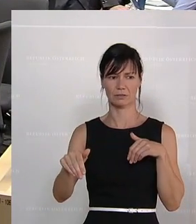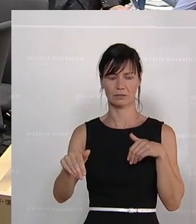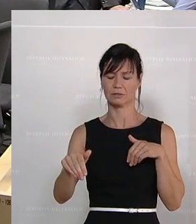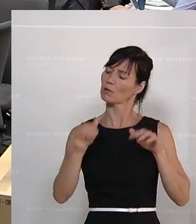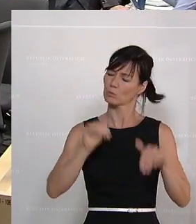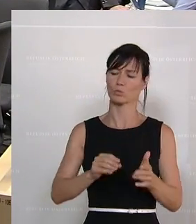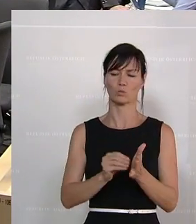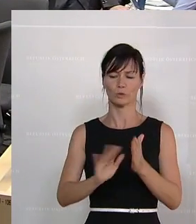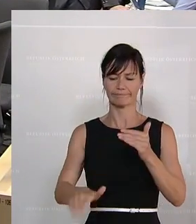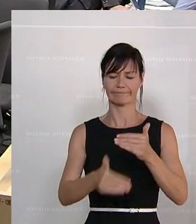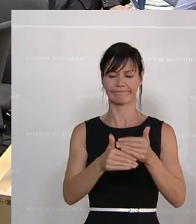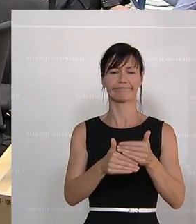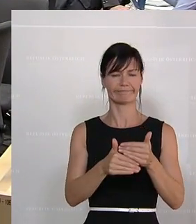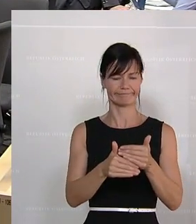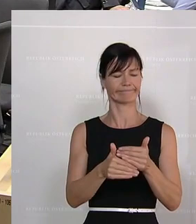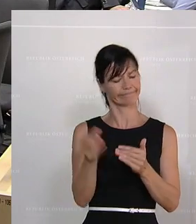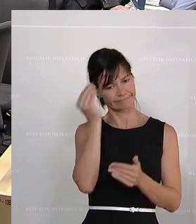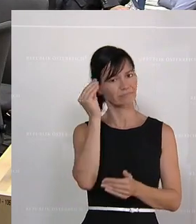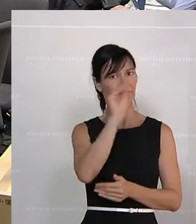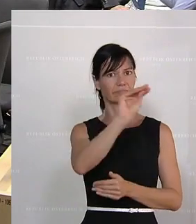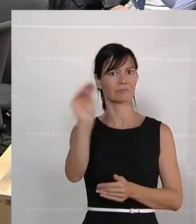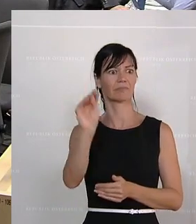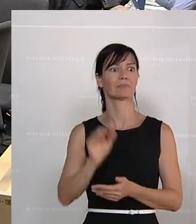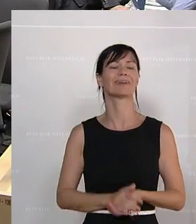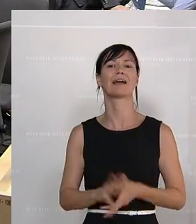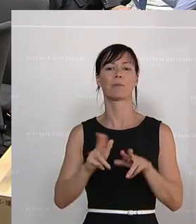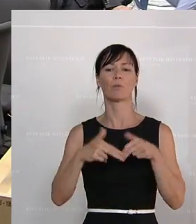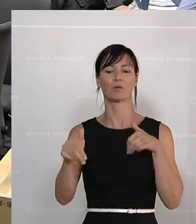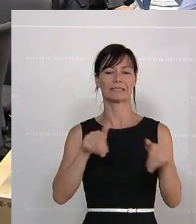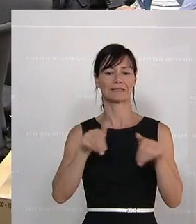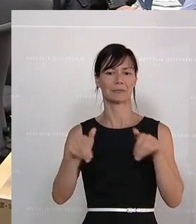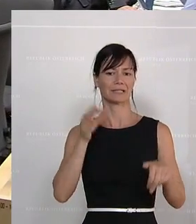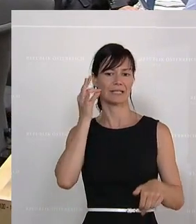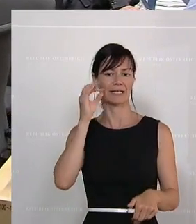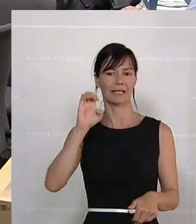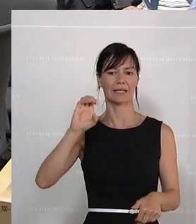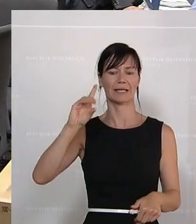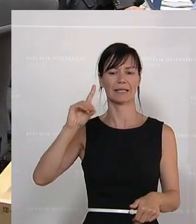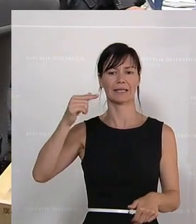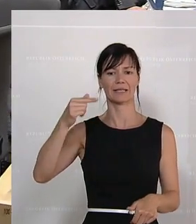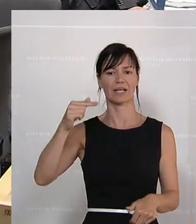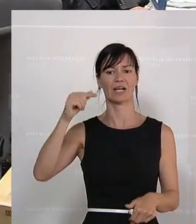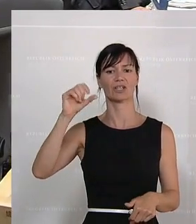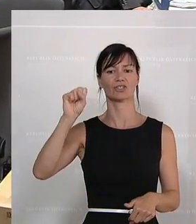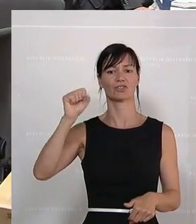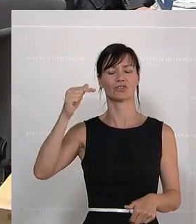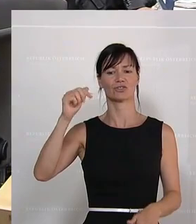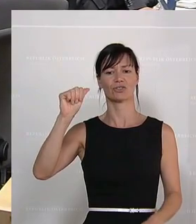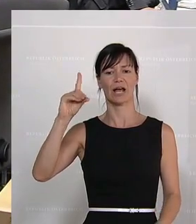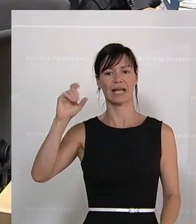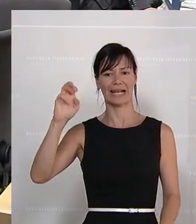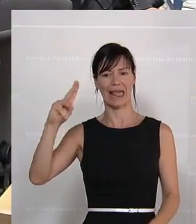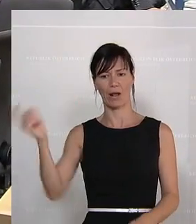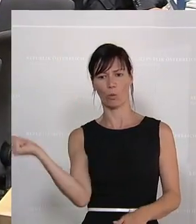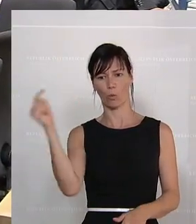verfehlungen der vergangenen wieder gut sagte er der dabei auch eine nähe zu russland fest macht und kritisiert zudem von